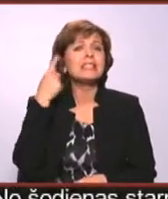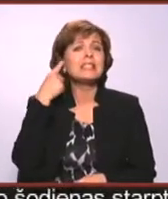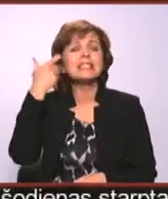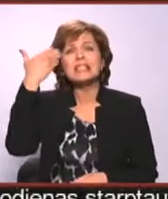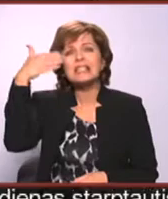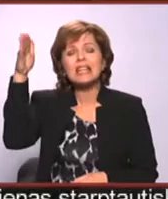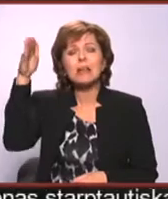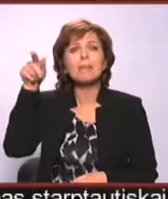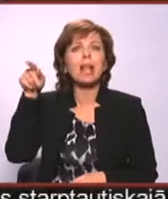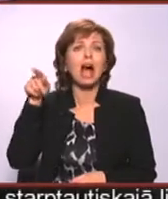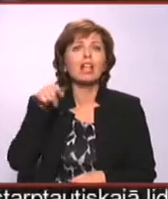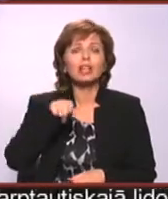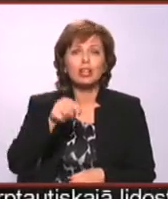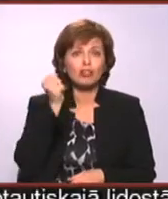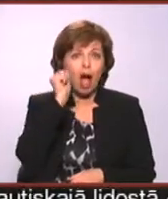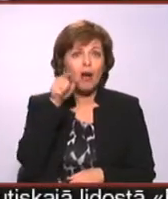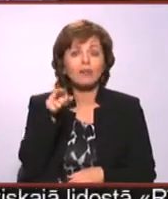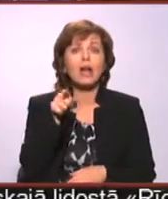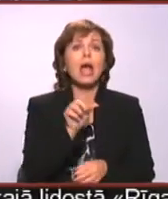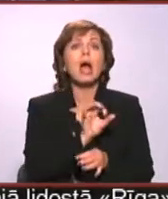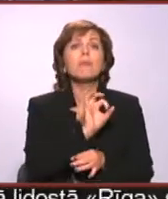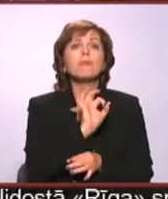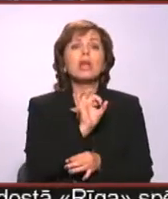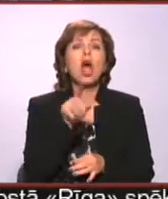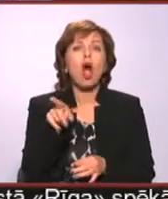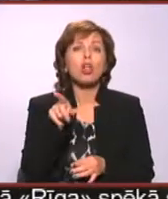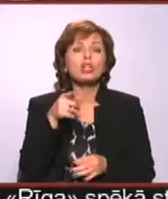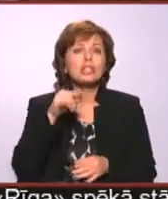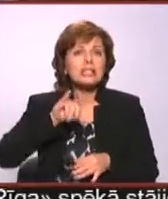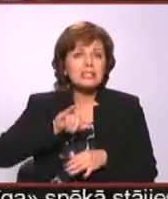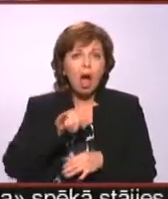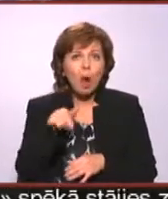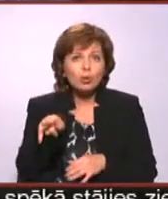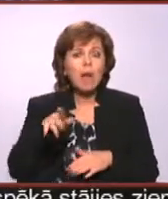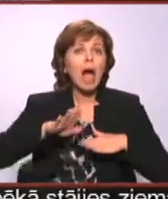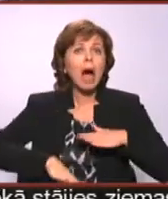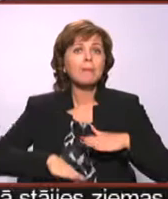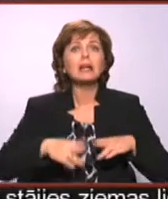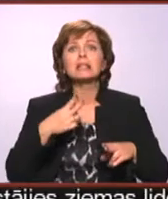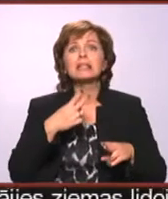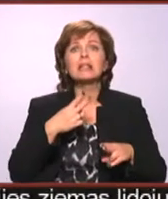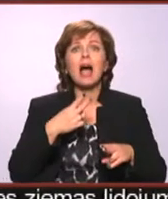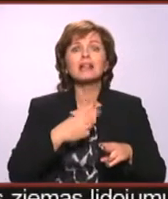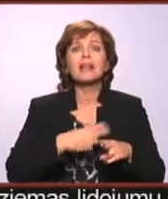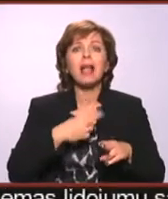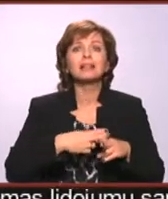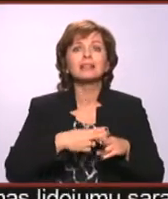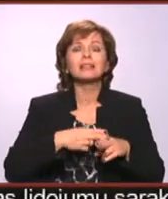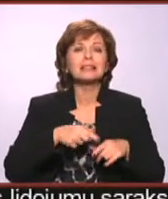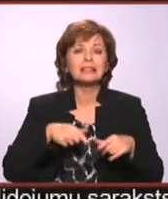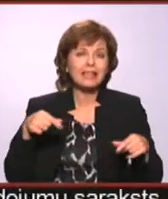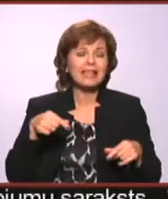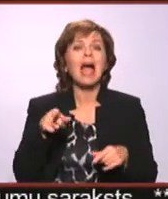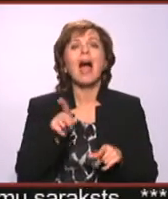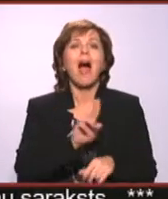ja? Ja paskatās bioloģiskie caurumiņi, apakšā, tad tie ir dzels strīgi. Un kā